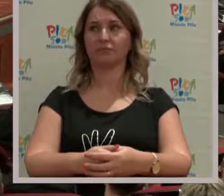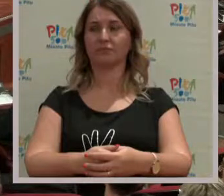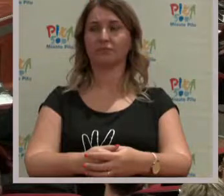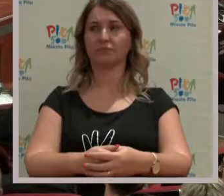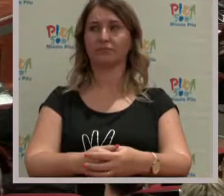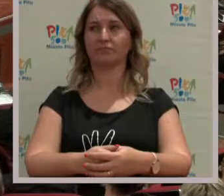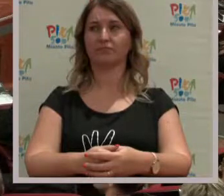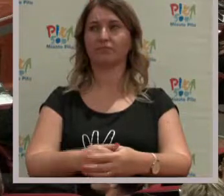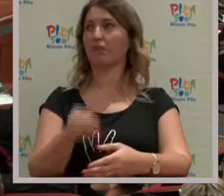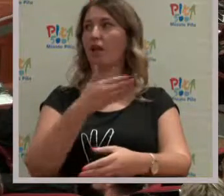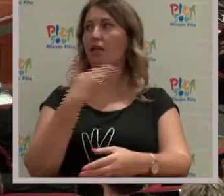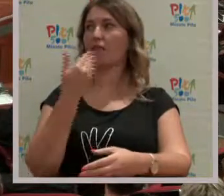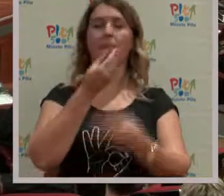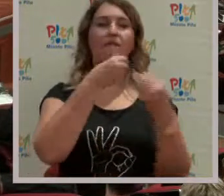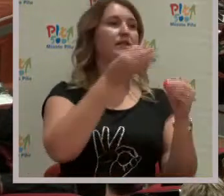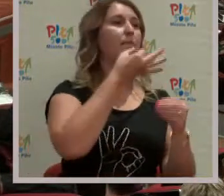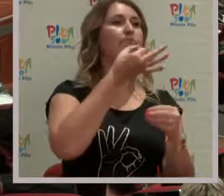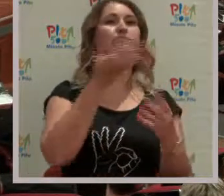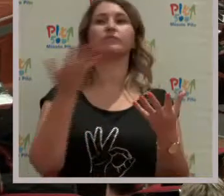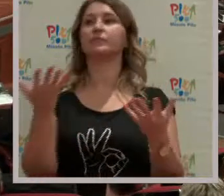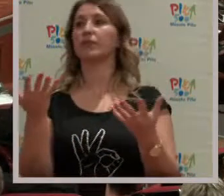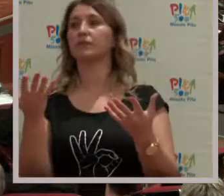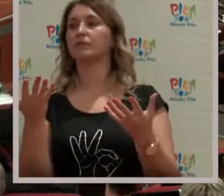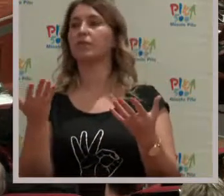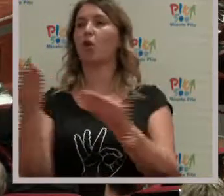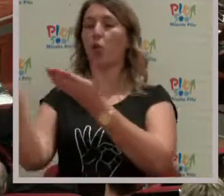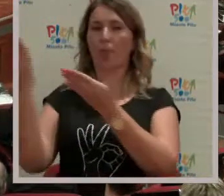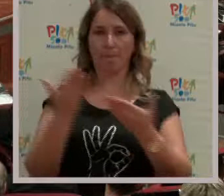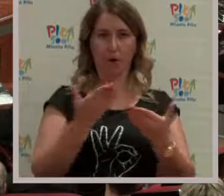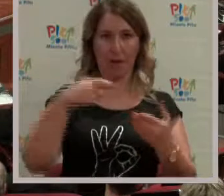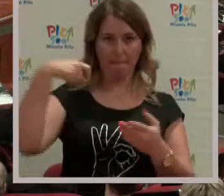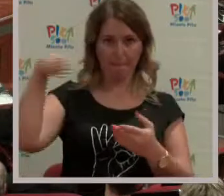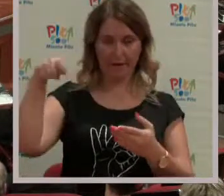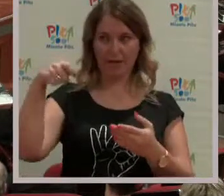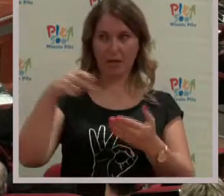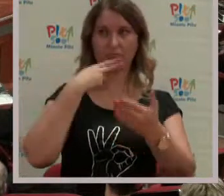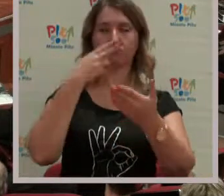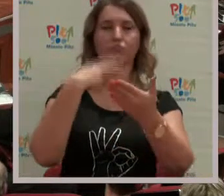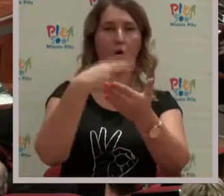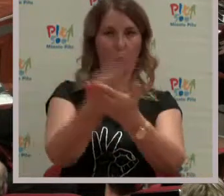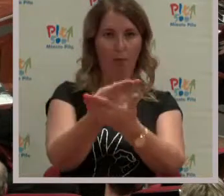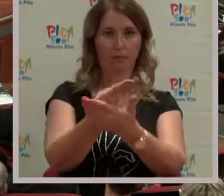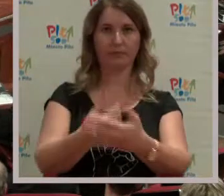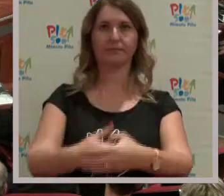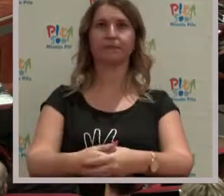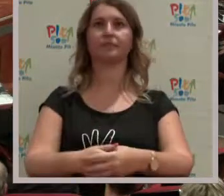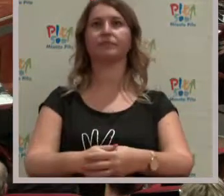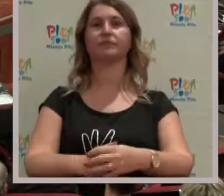Nie widzę dalszych zapytań, więc jeśli mogę poprosić Pana Prezydenta tutaj do nas na scenę.